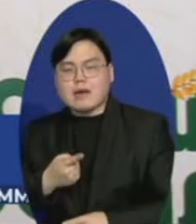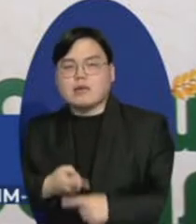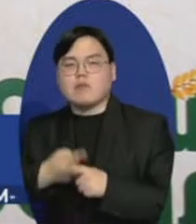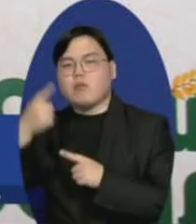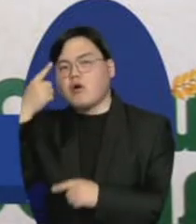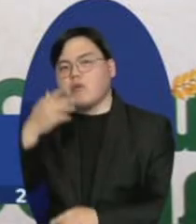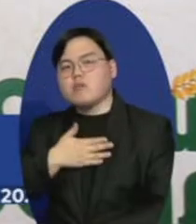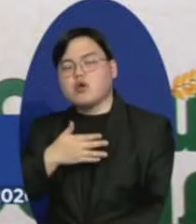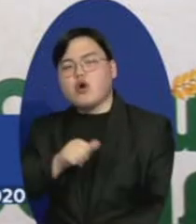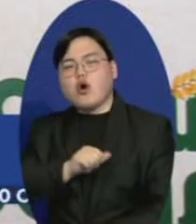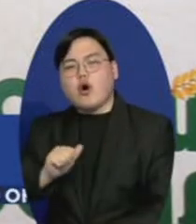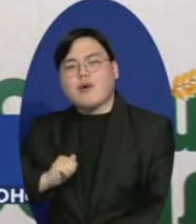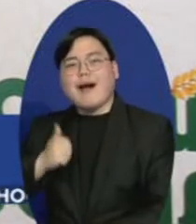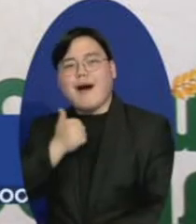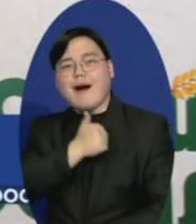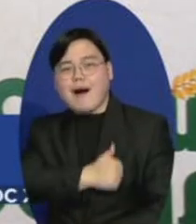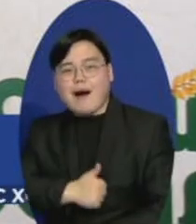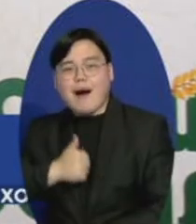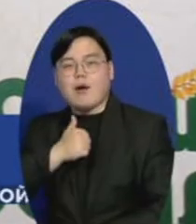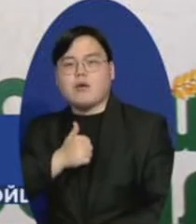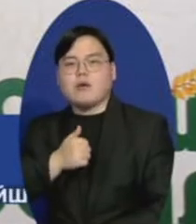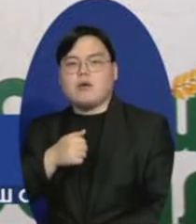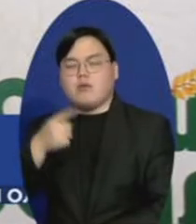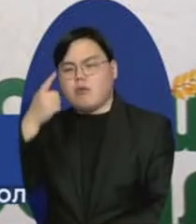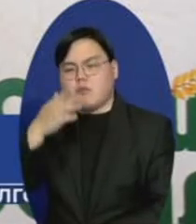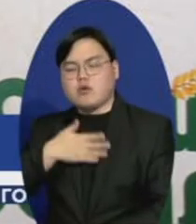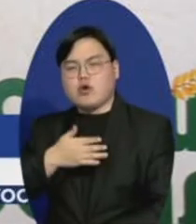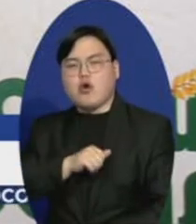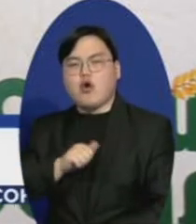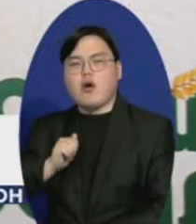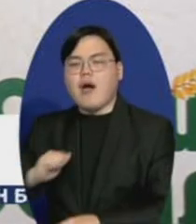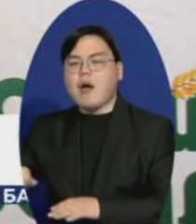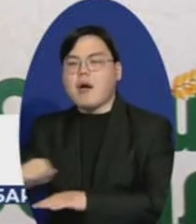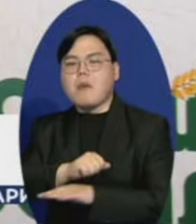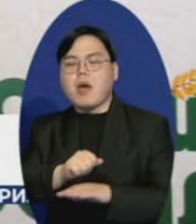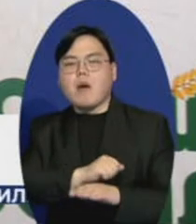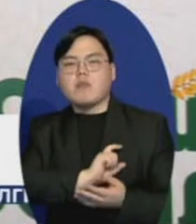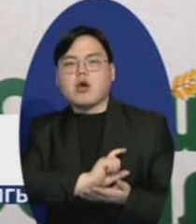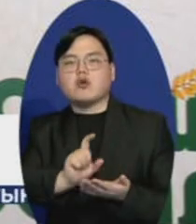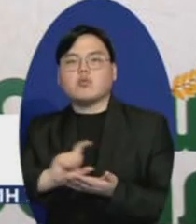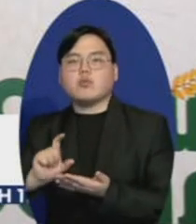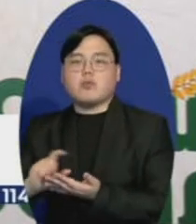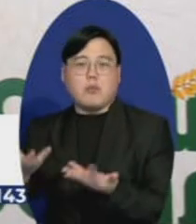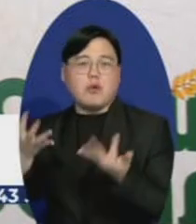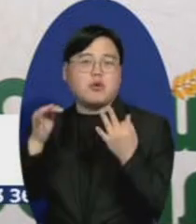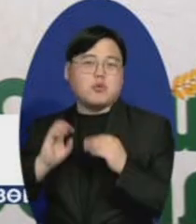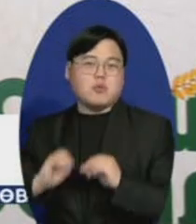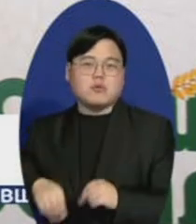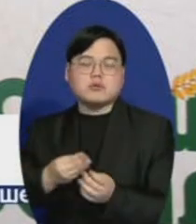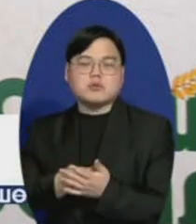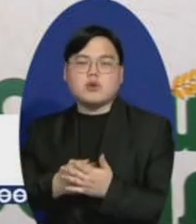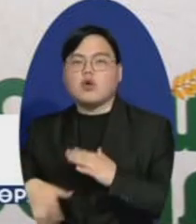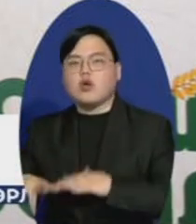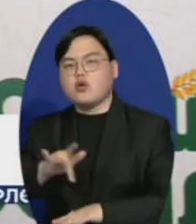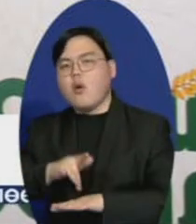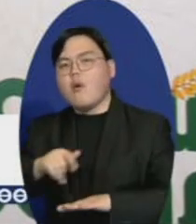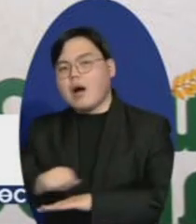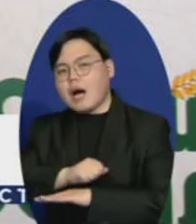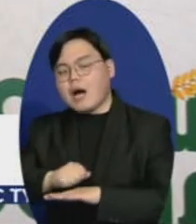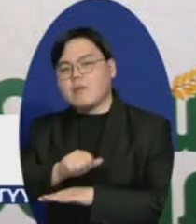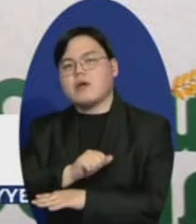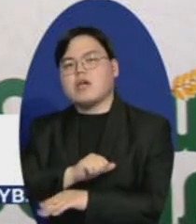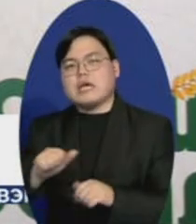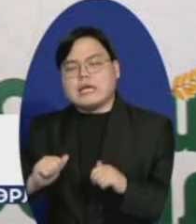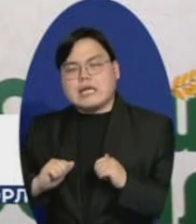хэрэгцээгээ хангаснараа бүс нутагтаа хүнс экспортлох зорилго болно гэдгийг бол илүү Монголын ард түмэн тэр тусмаа төв аймагчуд маань бас илүү